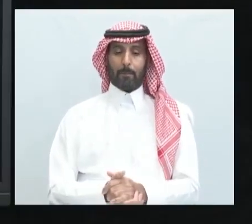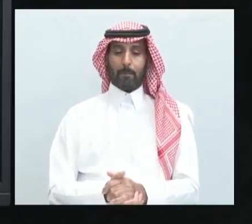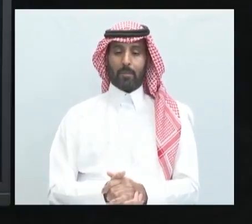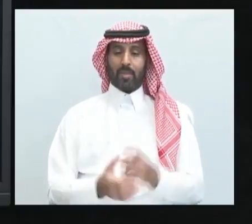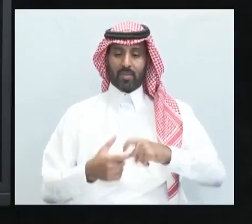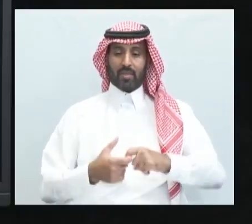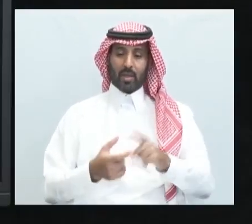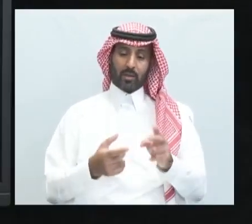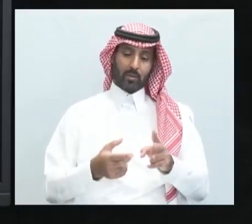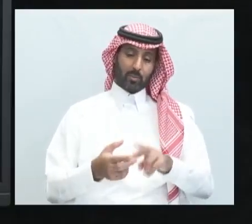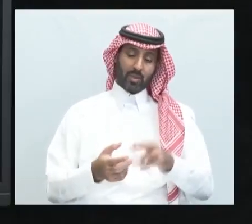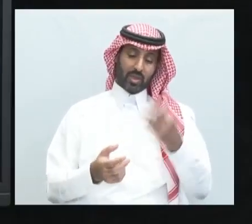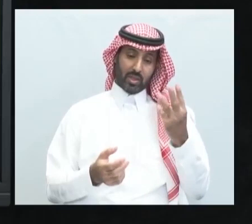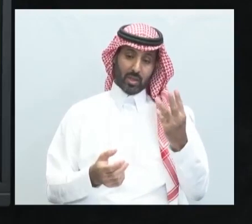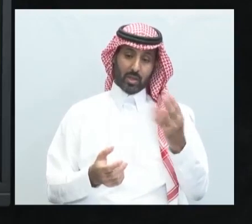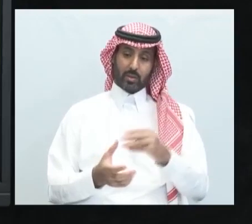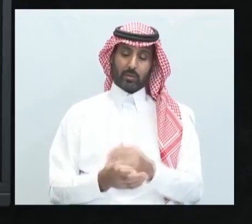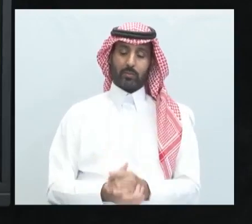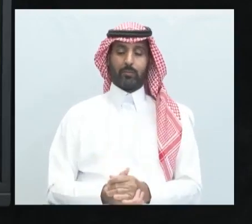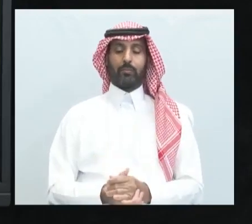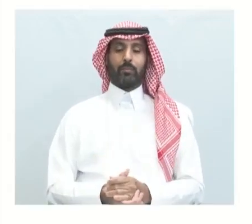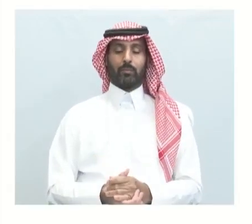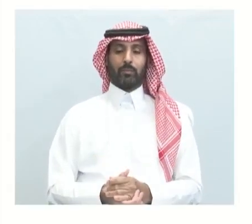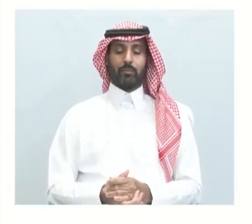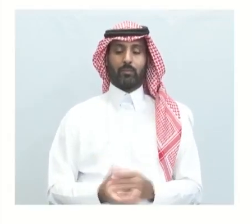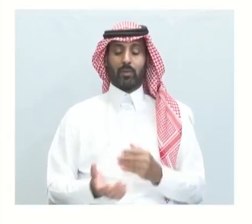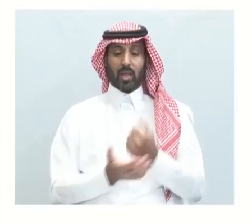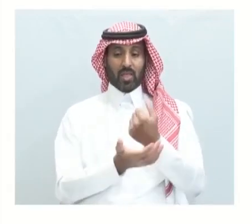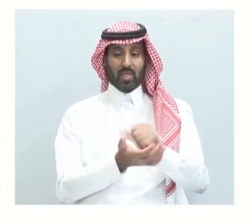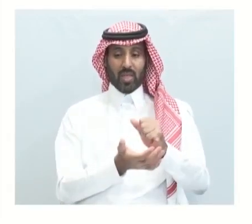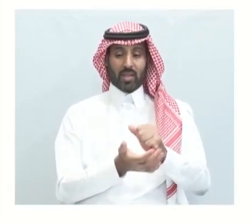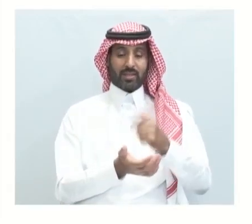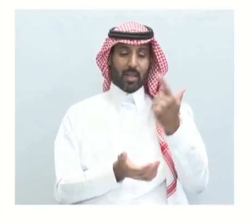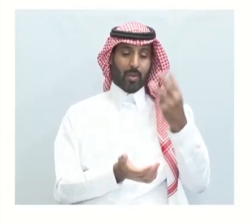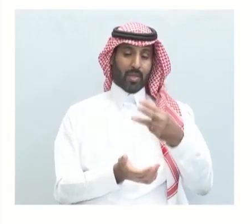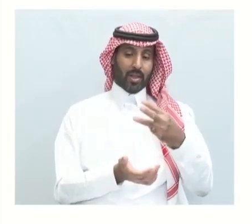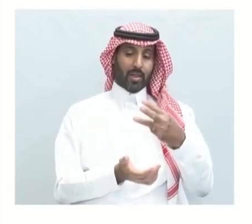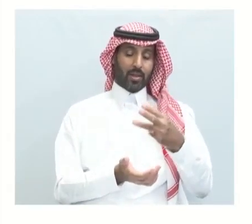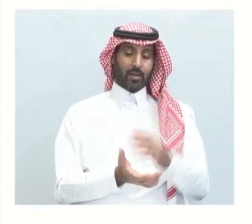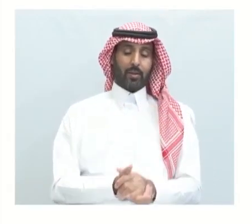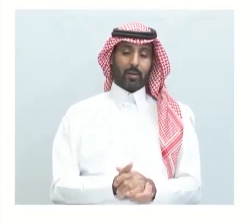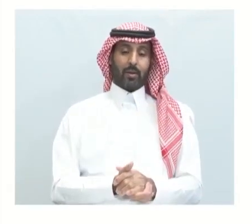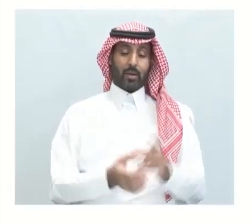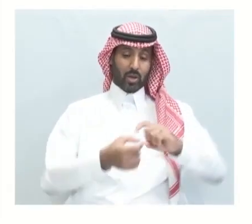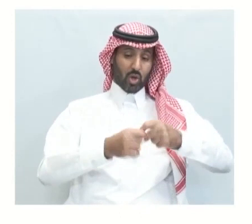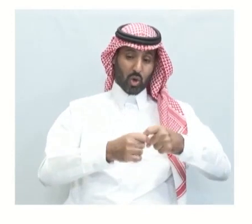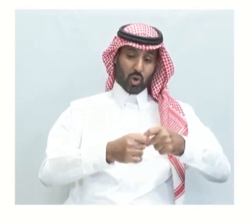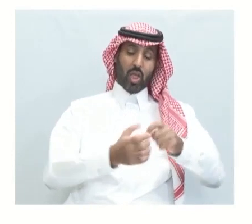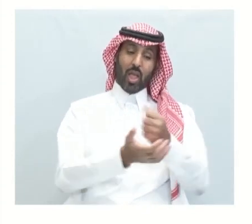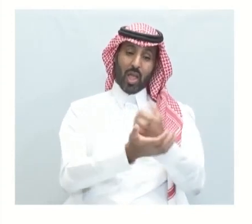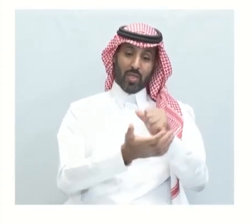للعقده الثانيه تكون هي الثالثه بعد ذلك حذف السبعه وثلاثين دليت نوت لاحظ لدينا هنا